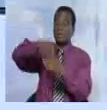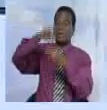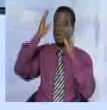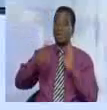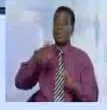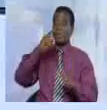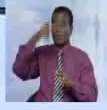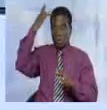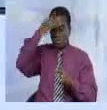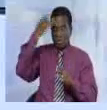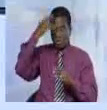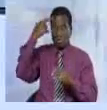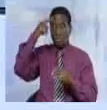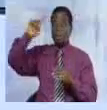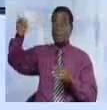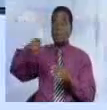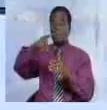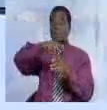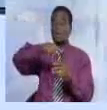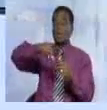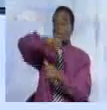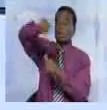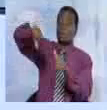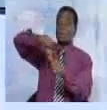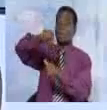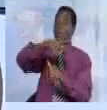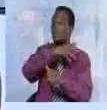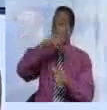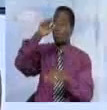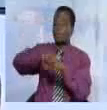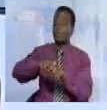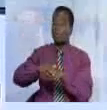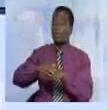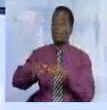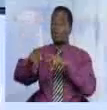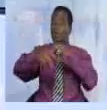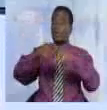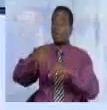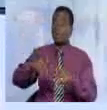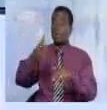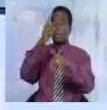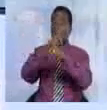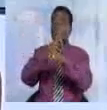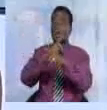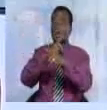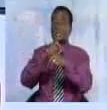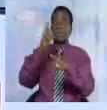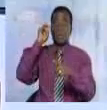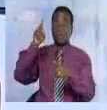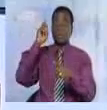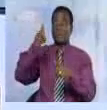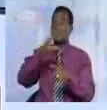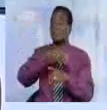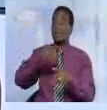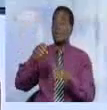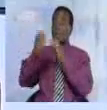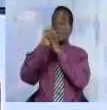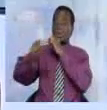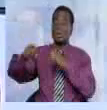pour le premier tour des élections législatives, des élections placées sous le signe d'une démocratie à la malienne. Rappelons que la